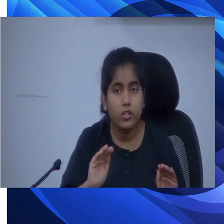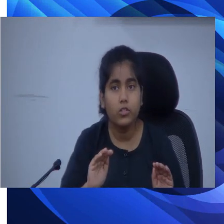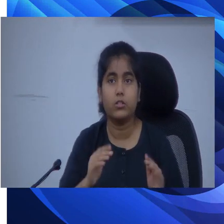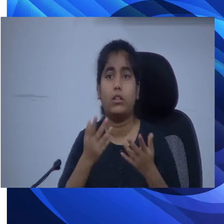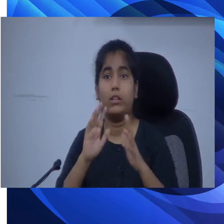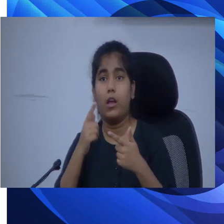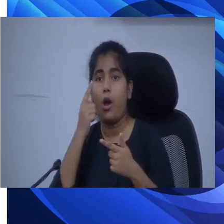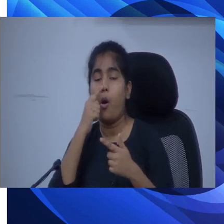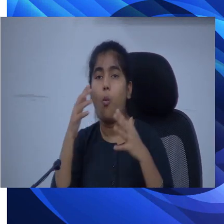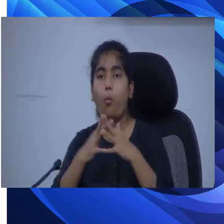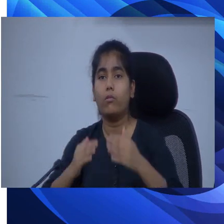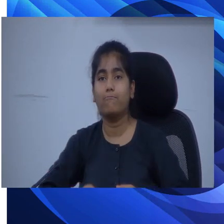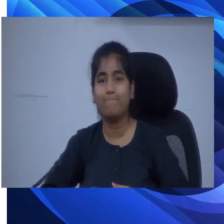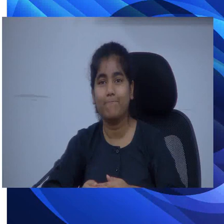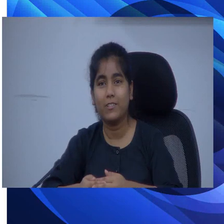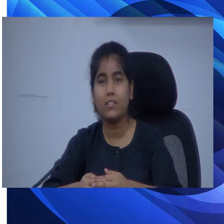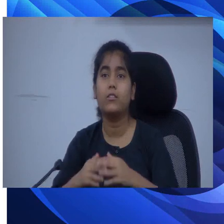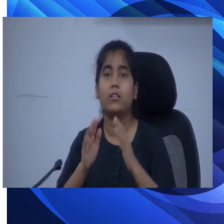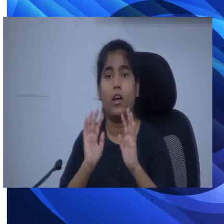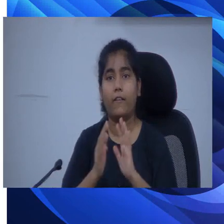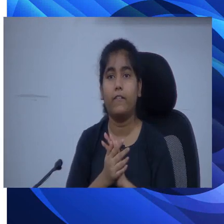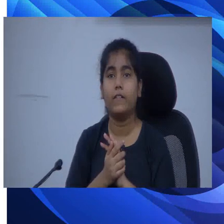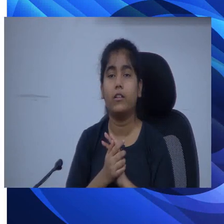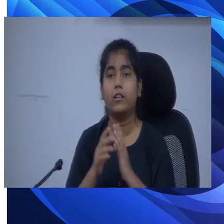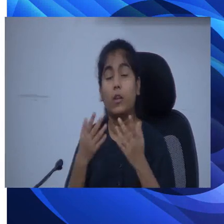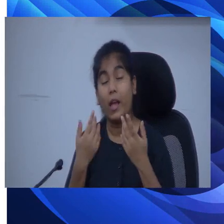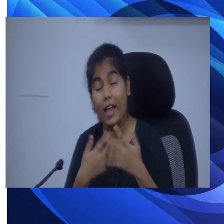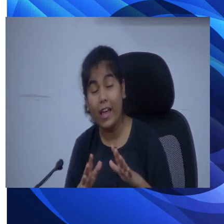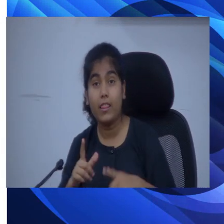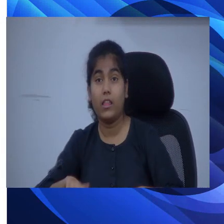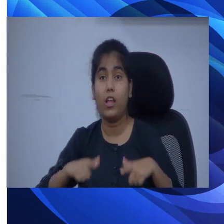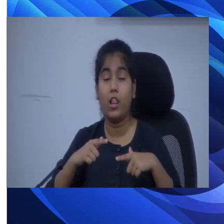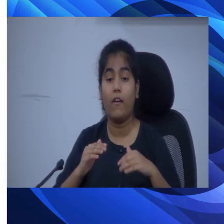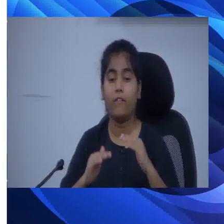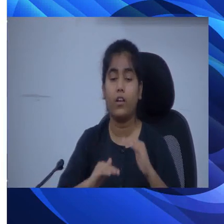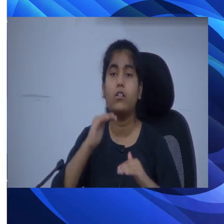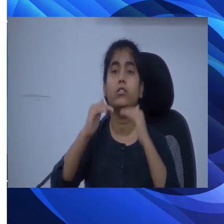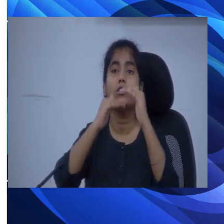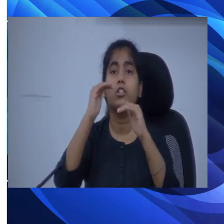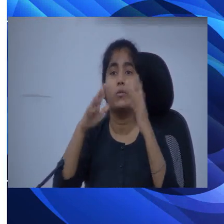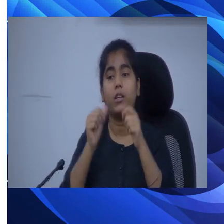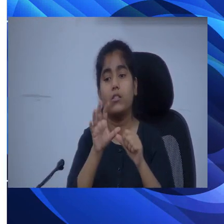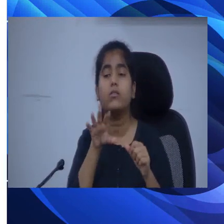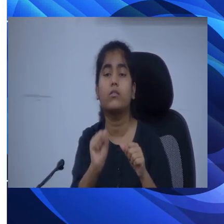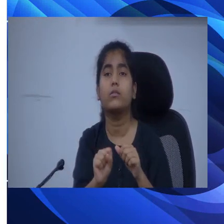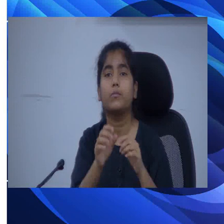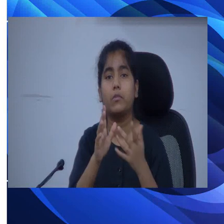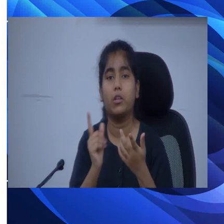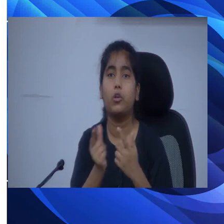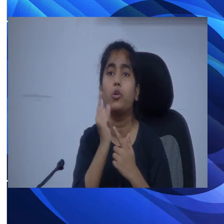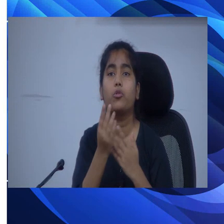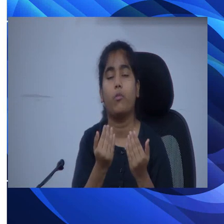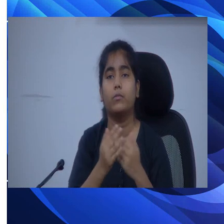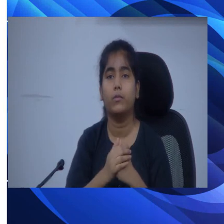या प्रेग्नेंट वीमेन। तो कहने का मतलब कि आपके जीवन में किसी भी स्टेज पर कभी भी सुगम्यता की रिक्वायरमेंट हो सकती है, और इसीलिए